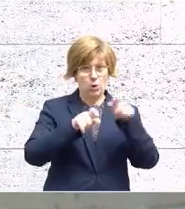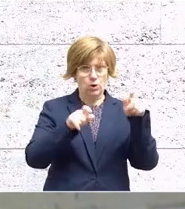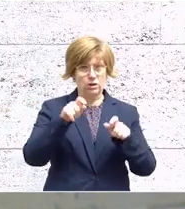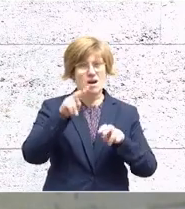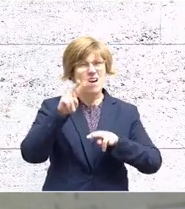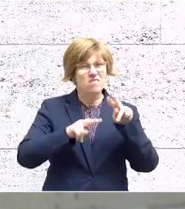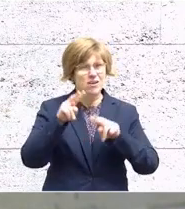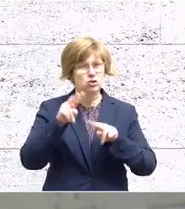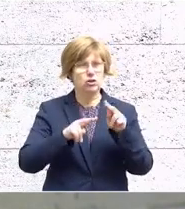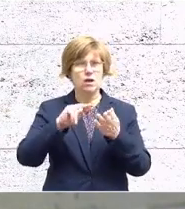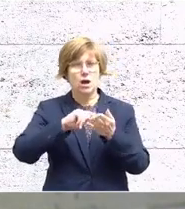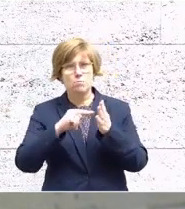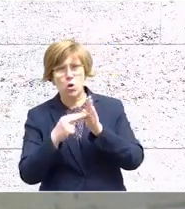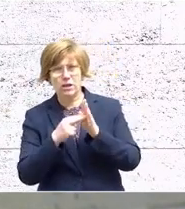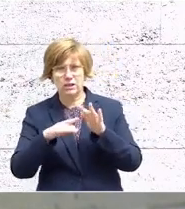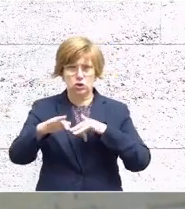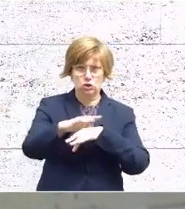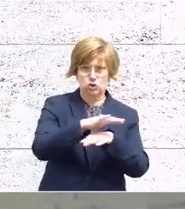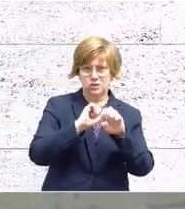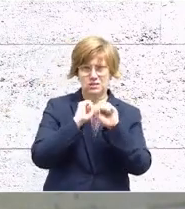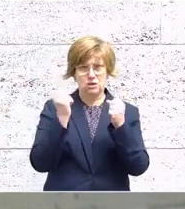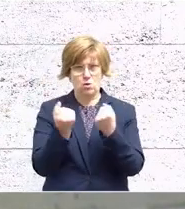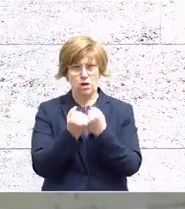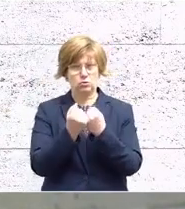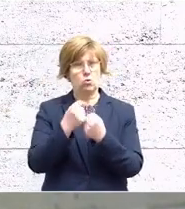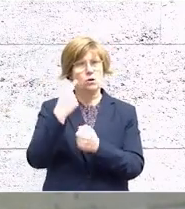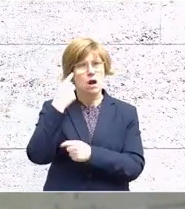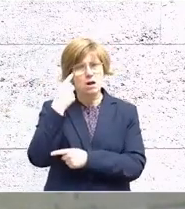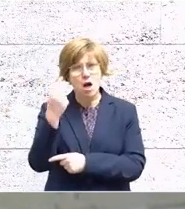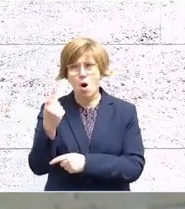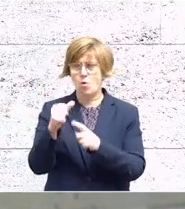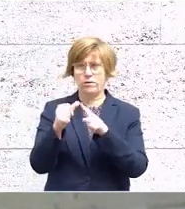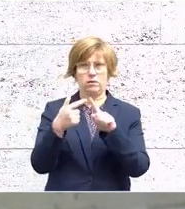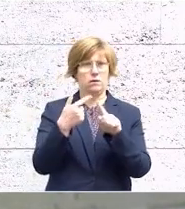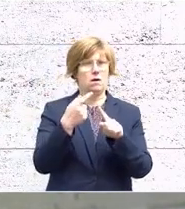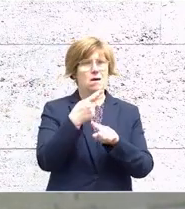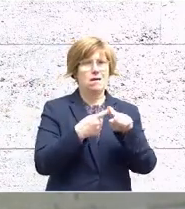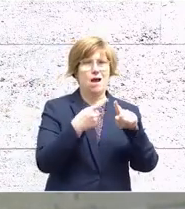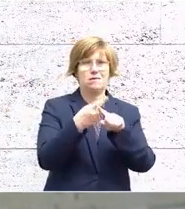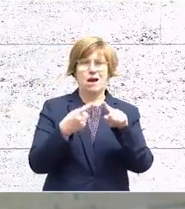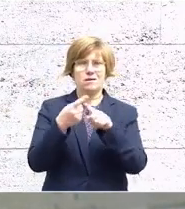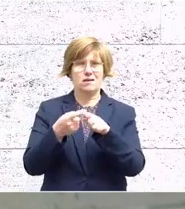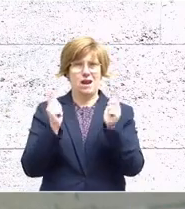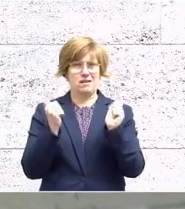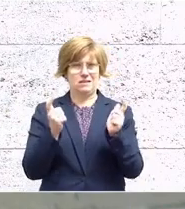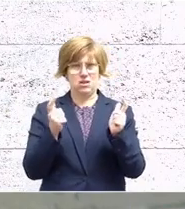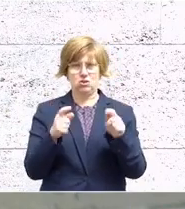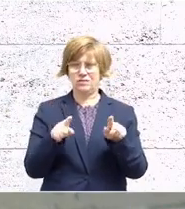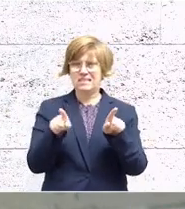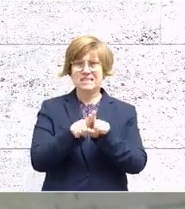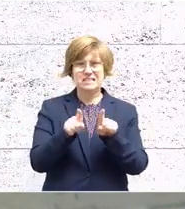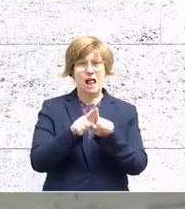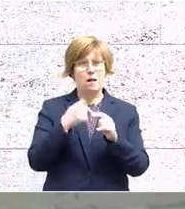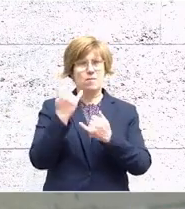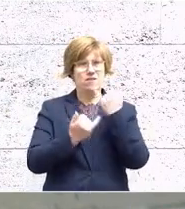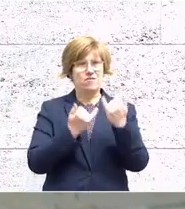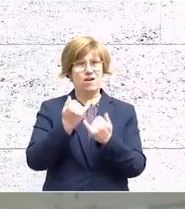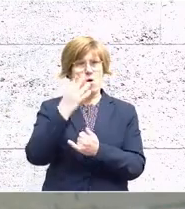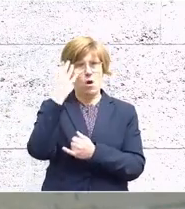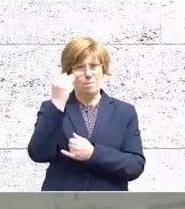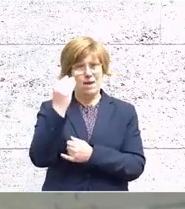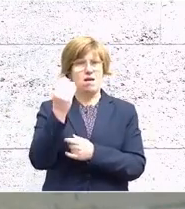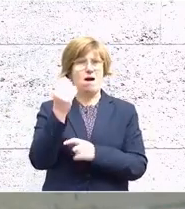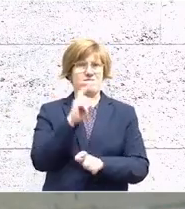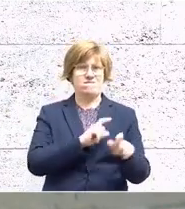aus unterschiedlichen politischen Lagern, Glaubensrichtungen und Teilen der Gesellschaft kommen, so war es auch mit den Frauen und Männern aus